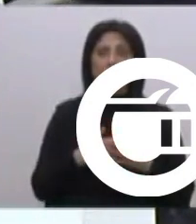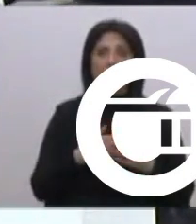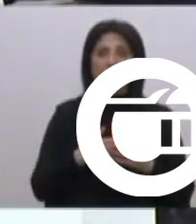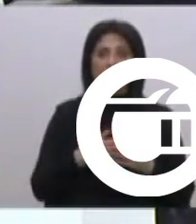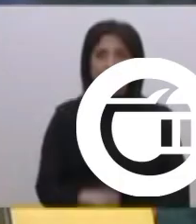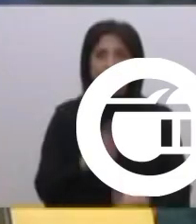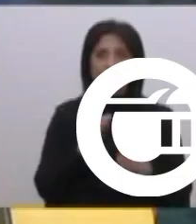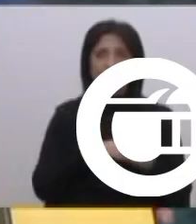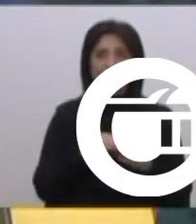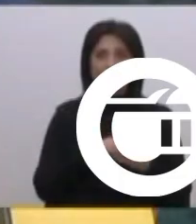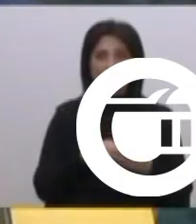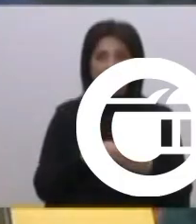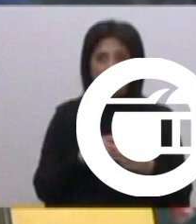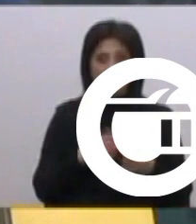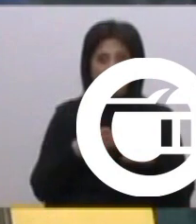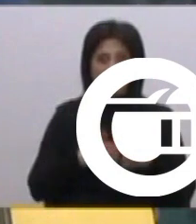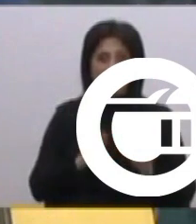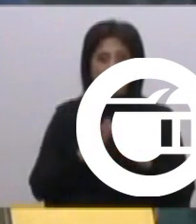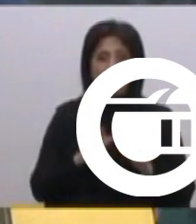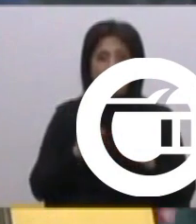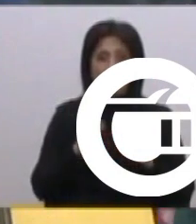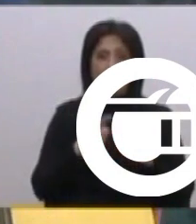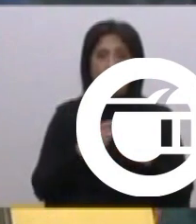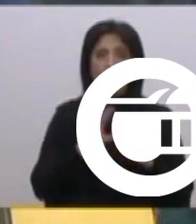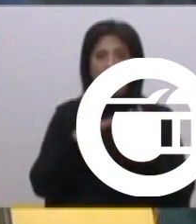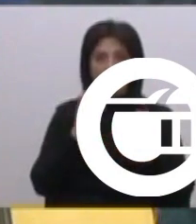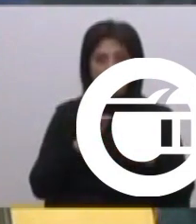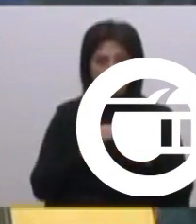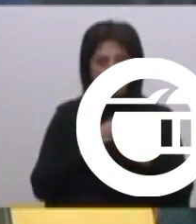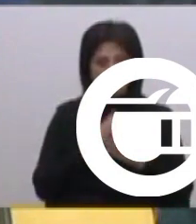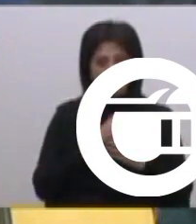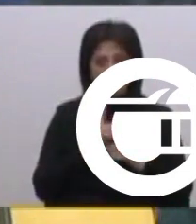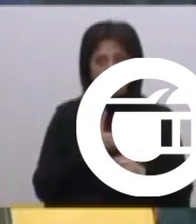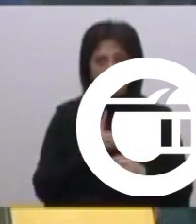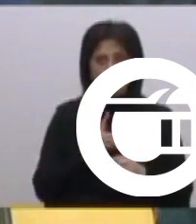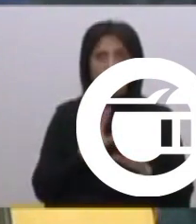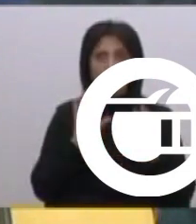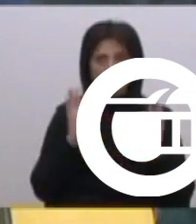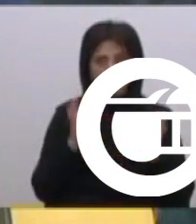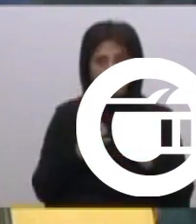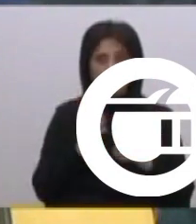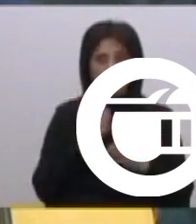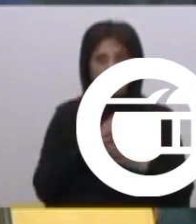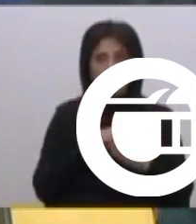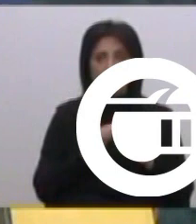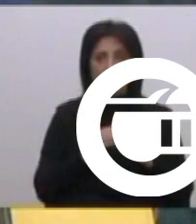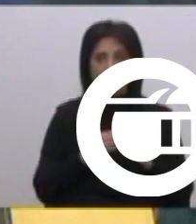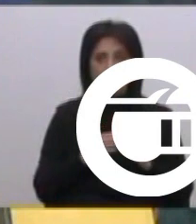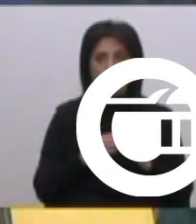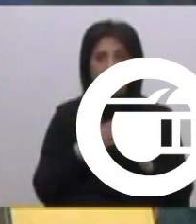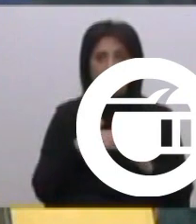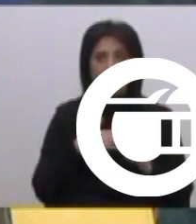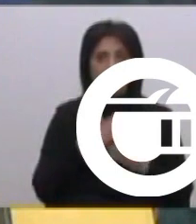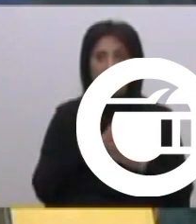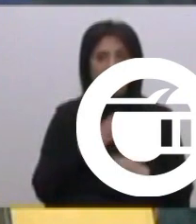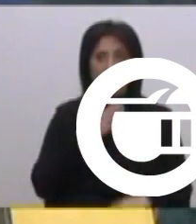მიექცეს. დემოგრაფიის კუთხით ჩვენ გვაქვს სერიოზული გამოწვევები. Seriosului, გამოწვევები გვაქვს, ჩვენ